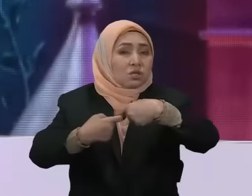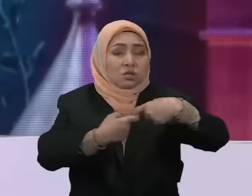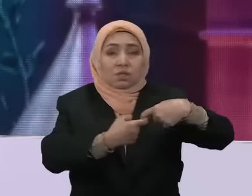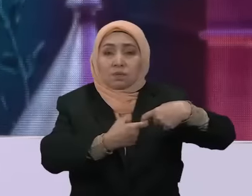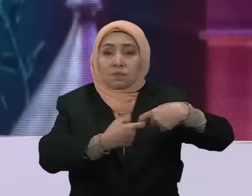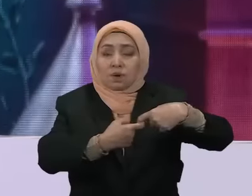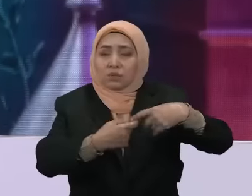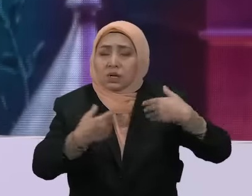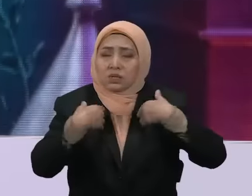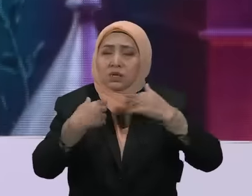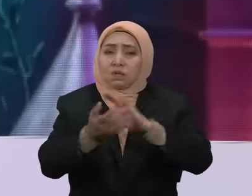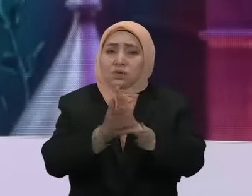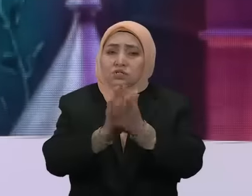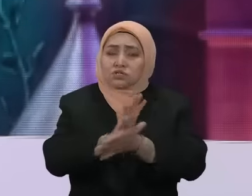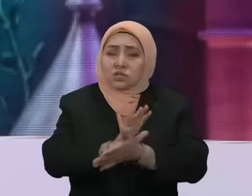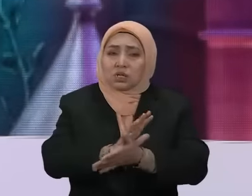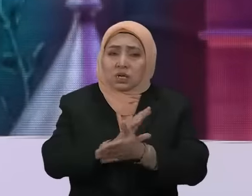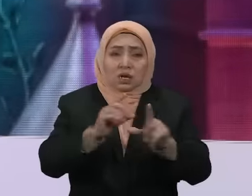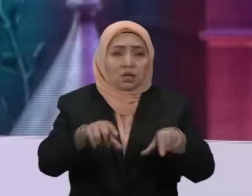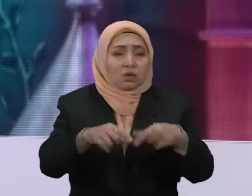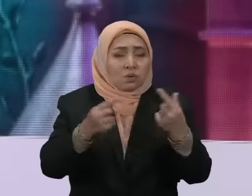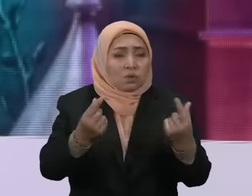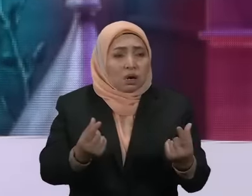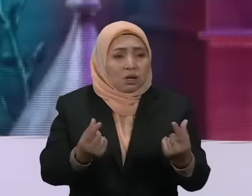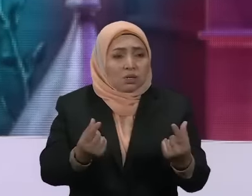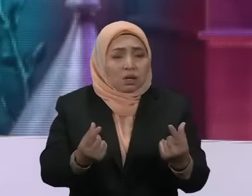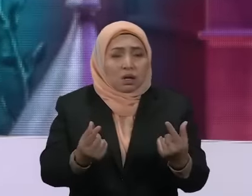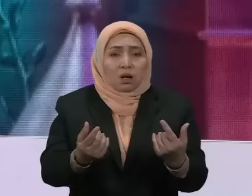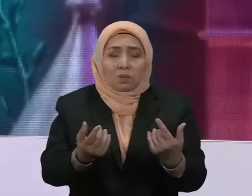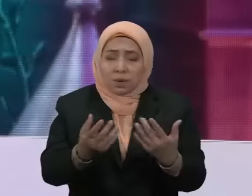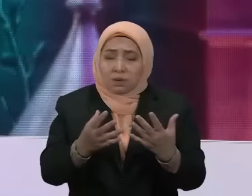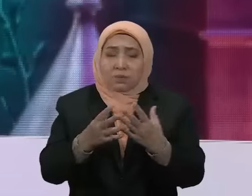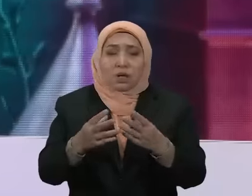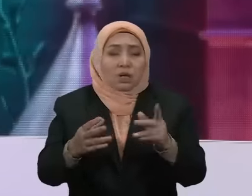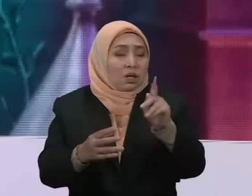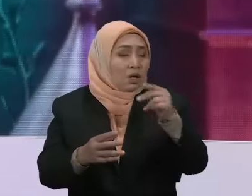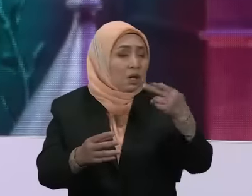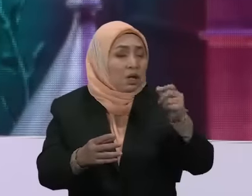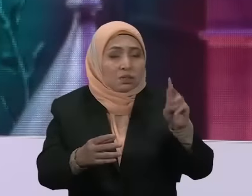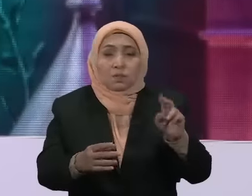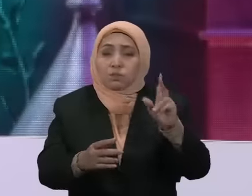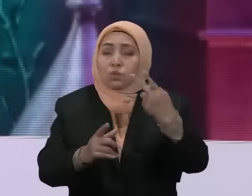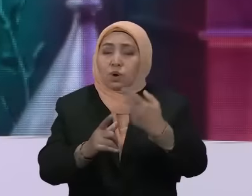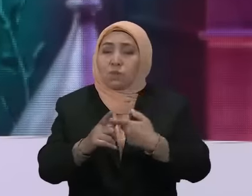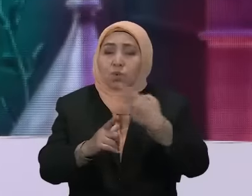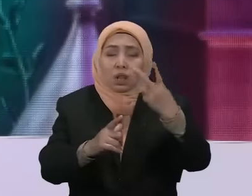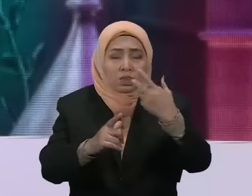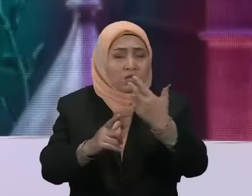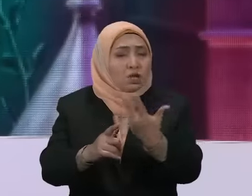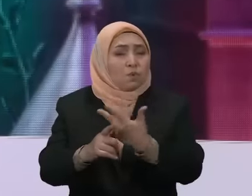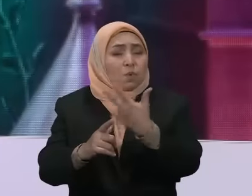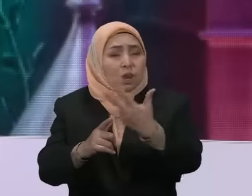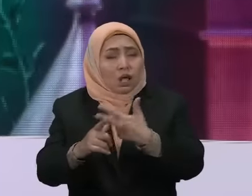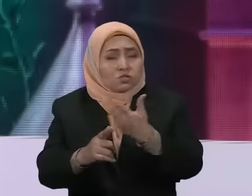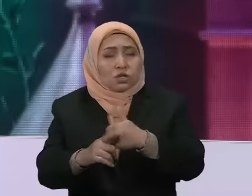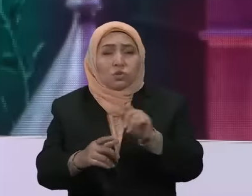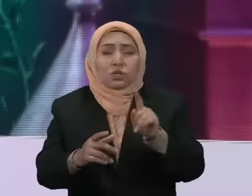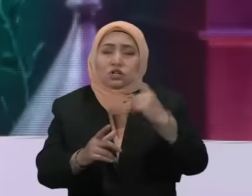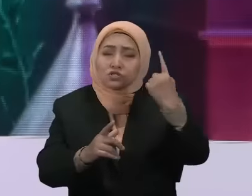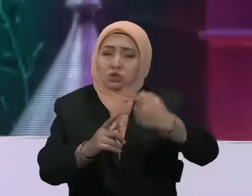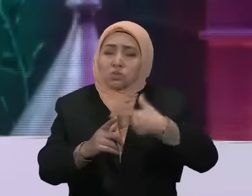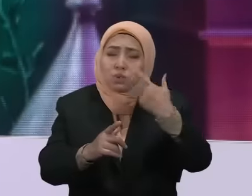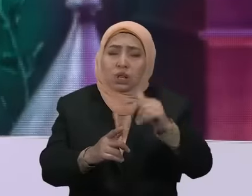dengan Al-Quran. Ada yang menjadikan Al-Quran khatam selama 2 bulan sekali, 3 bulan sekali, ada yang sebulan